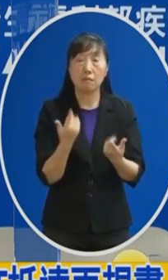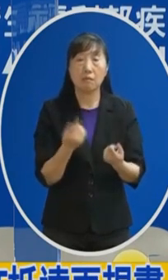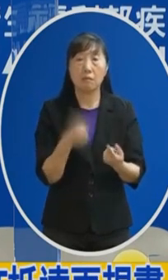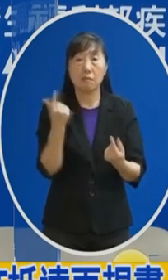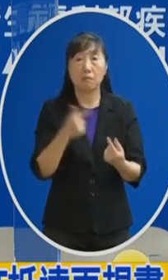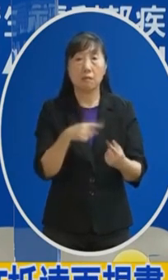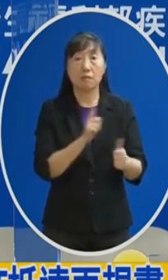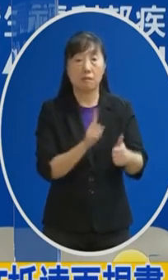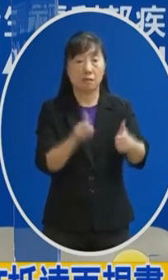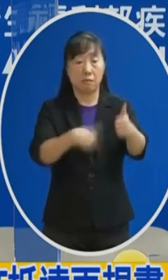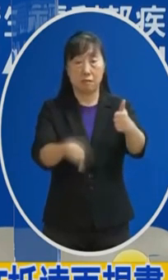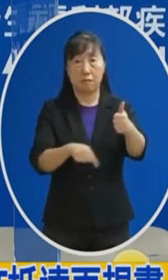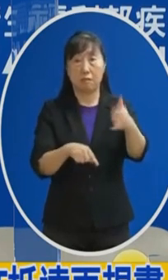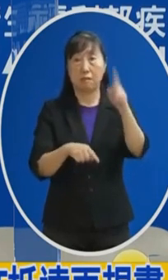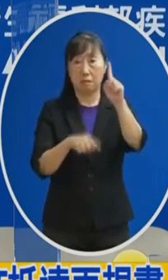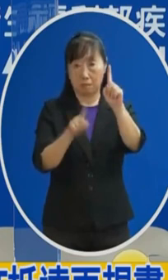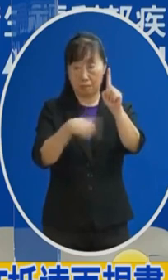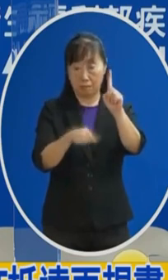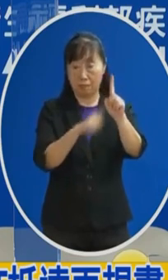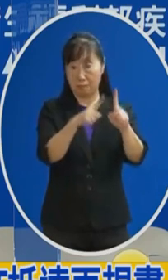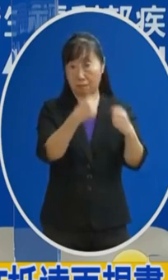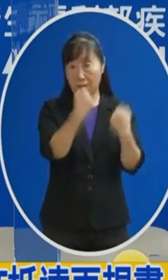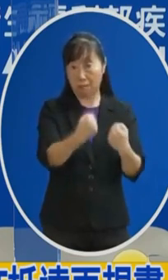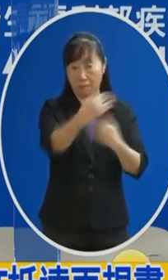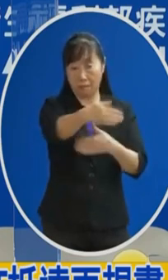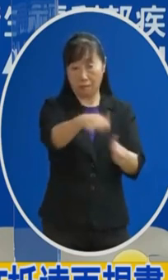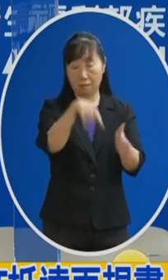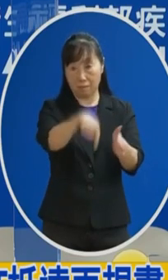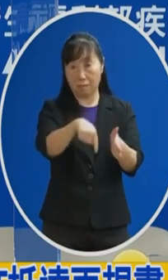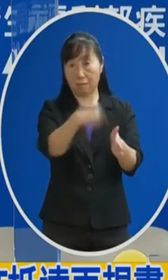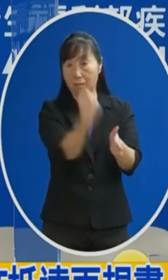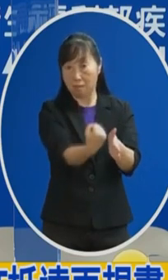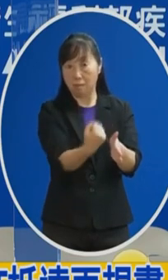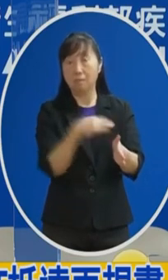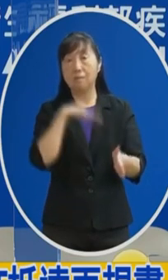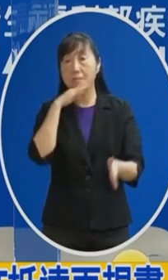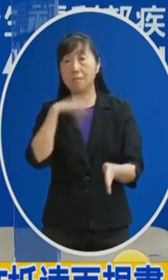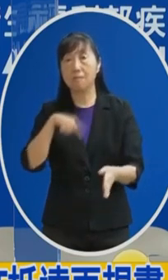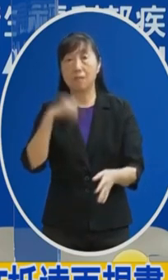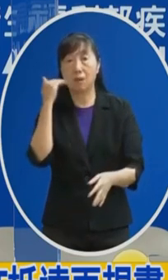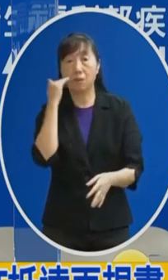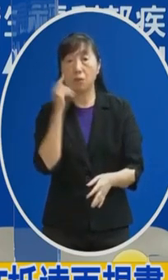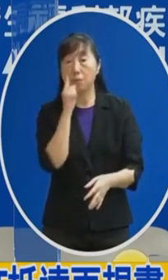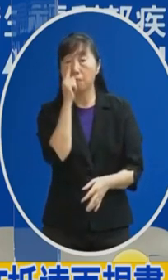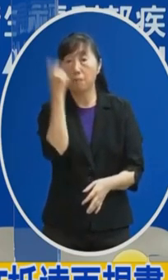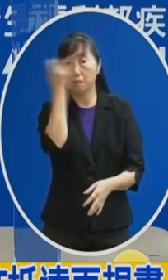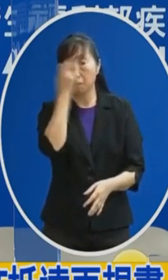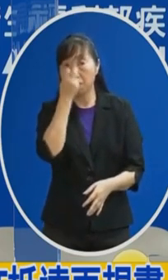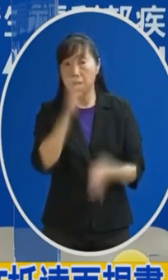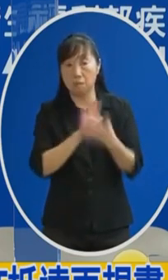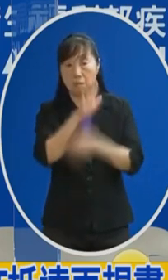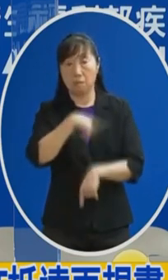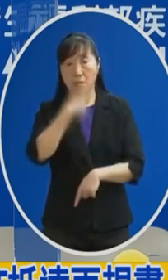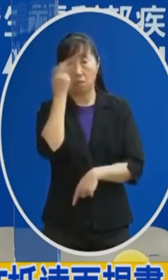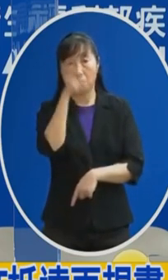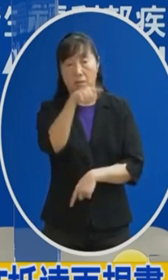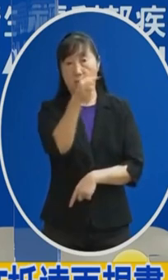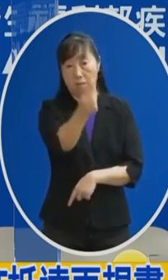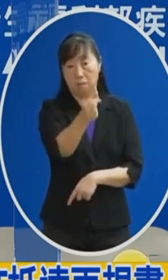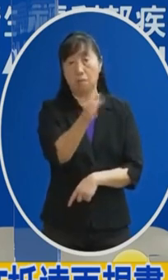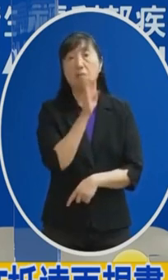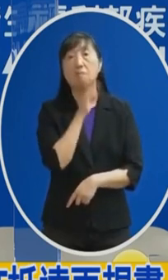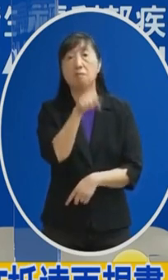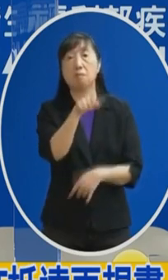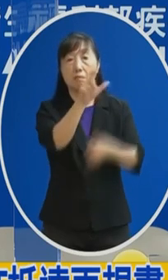间，或是这个快筛之后发现他是一个阳性的疑似个案的时